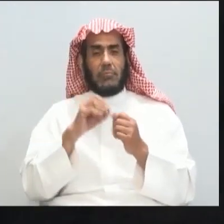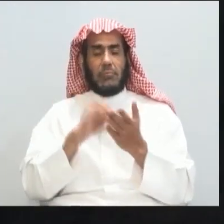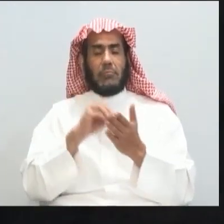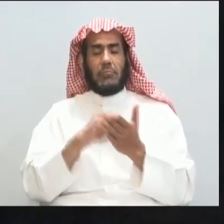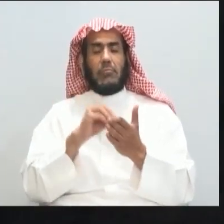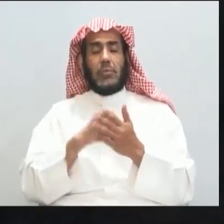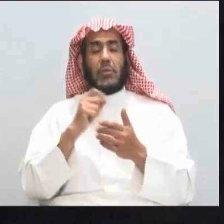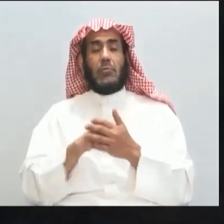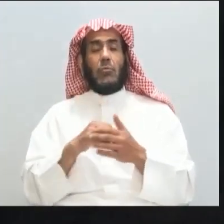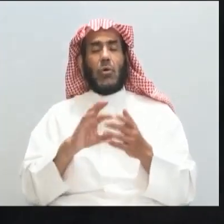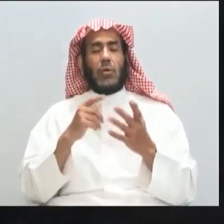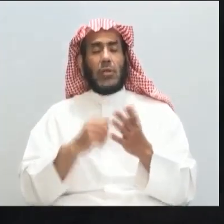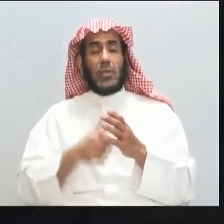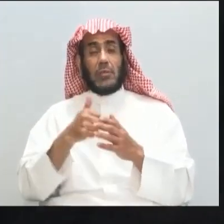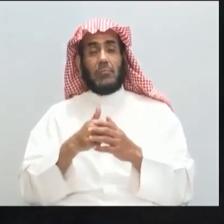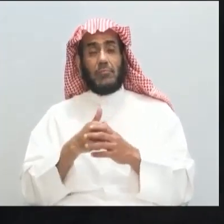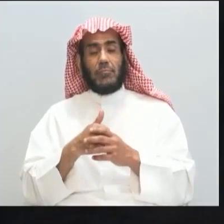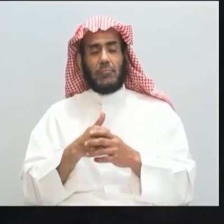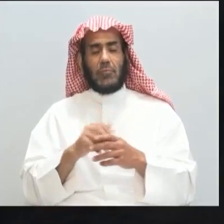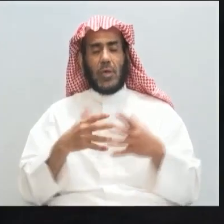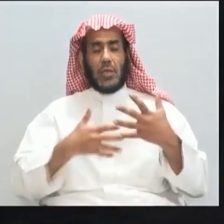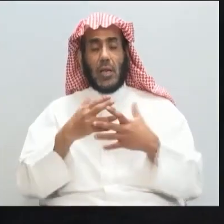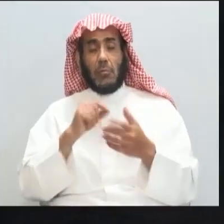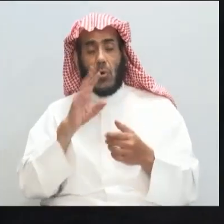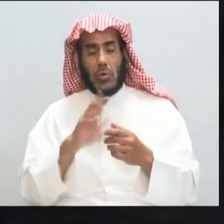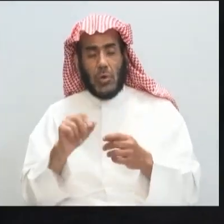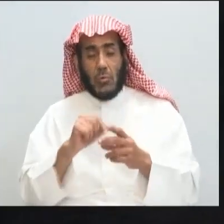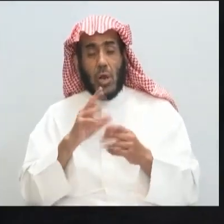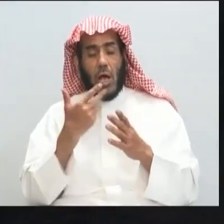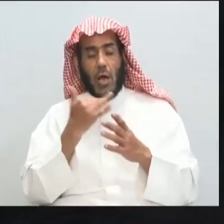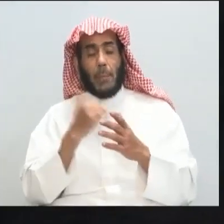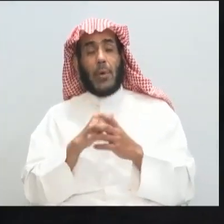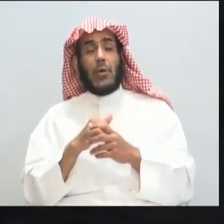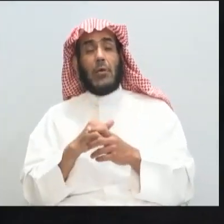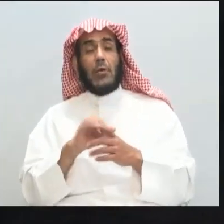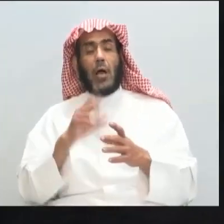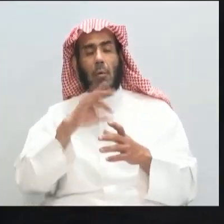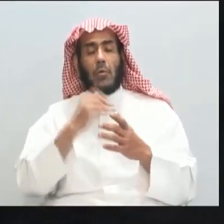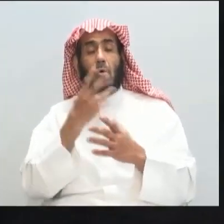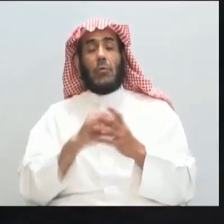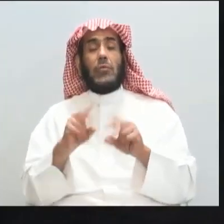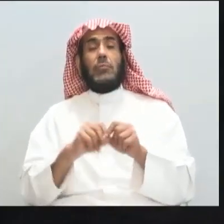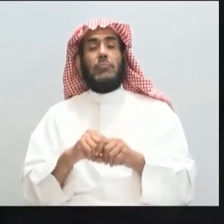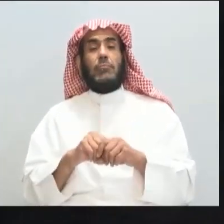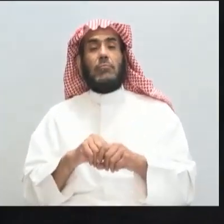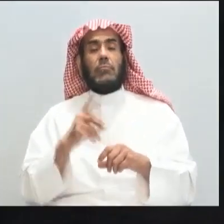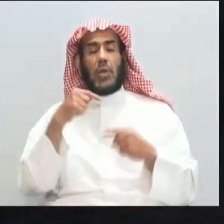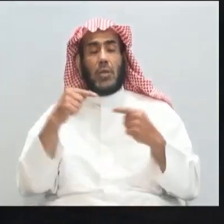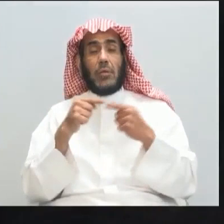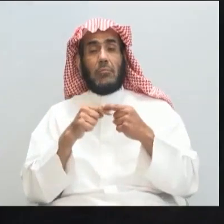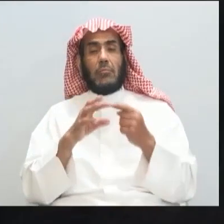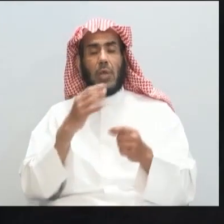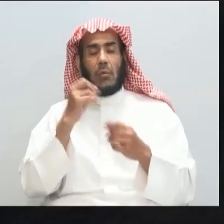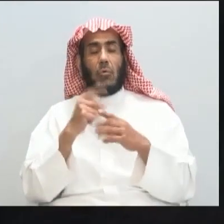التي دار في الايات وكيف ان نستطيع الانسان ان يتعلم اللغه سواء كانوا العرب ابناء العرب ابناء اللغه هم انفسهم الذين يعني